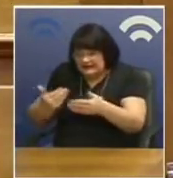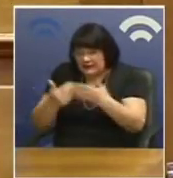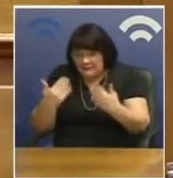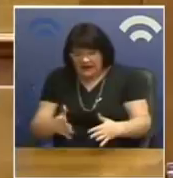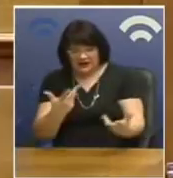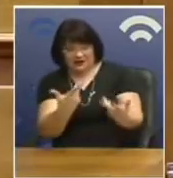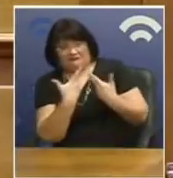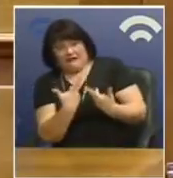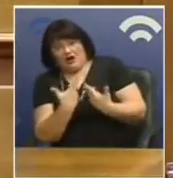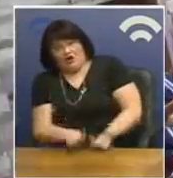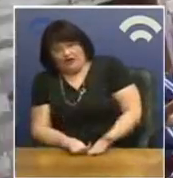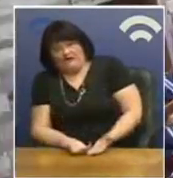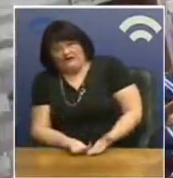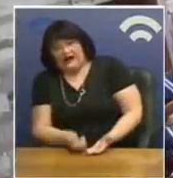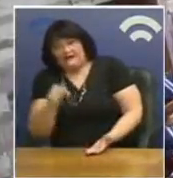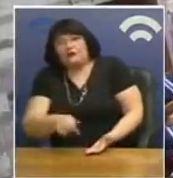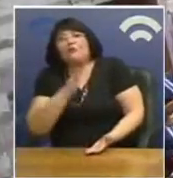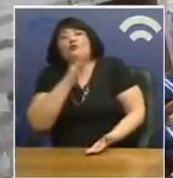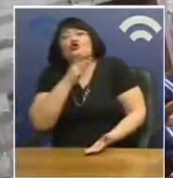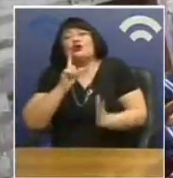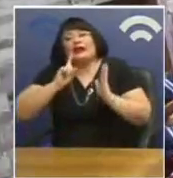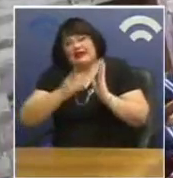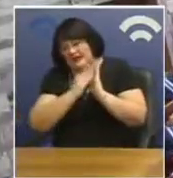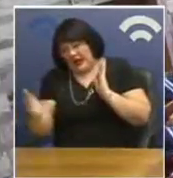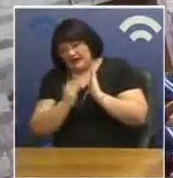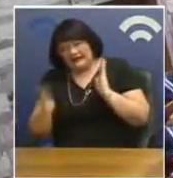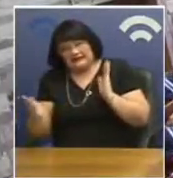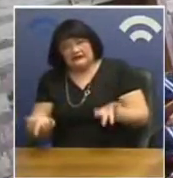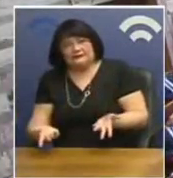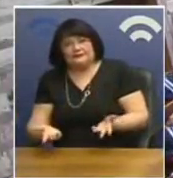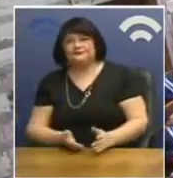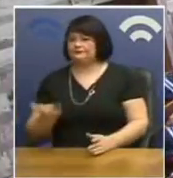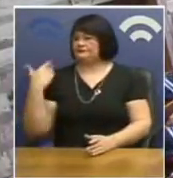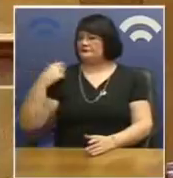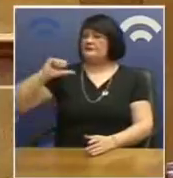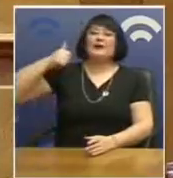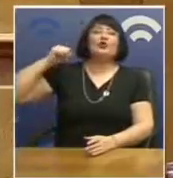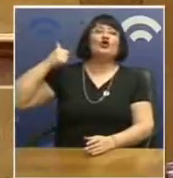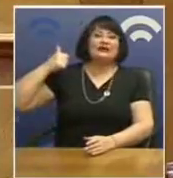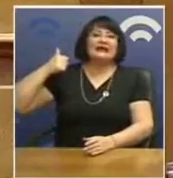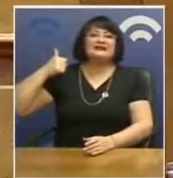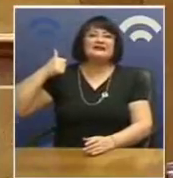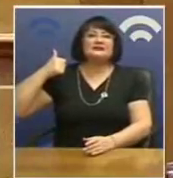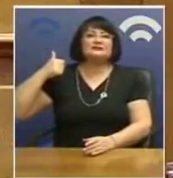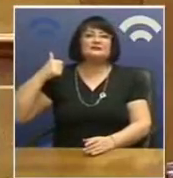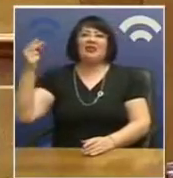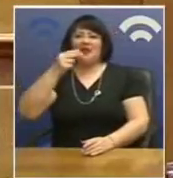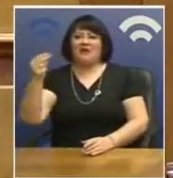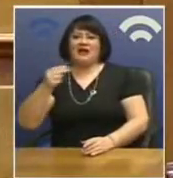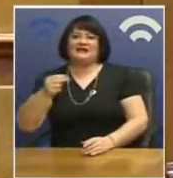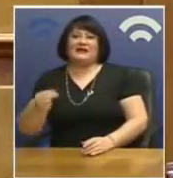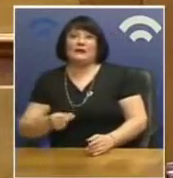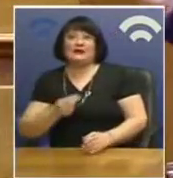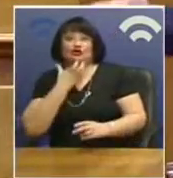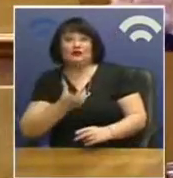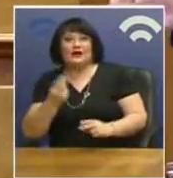είναι μεταβατική διάταξη? Άρα, ήδη από προχθές, για μια σειρά από υποθέσεις, κρίσιμες